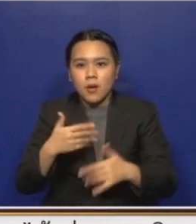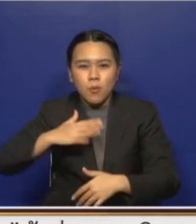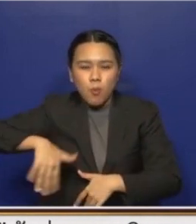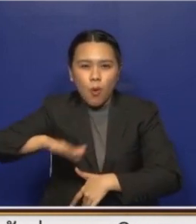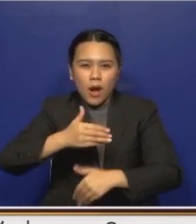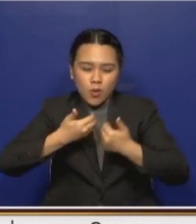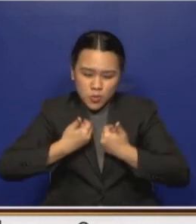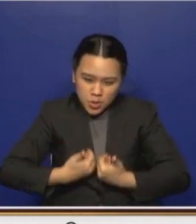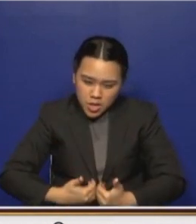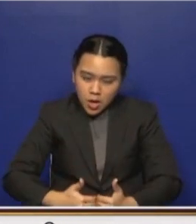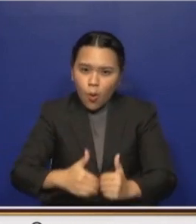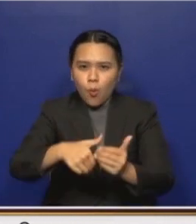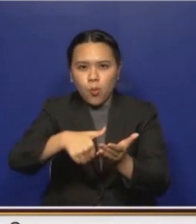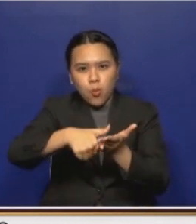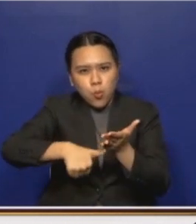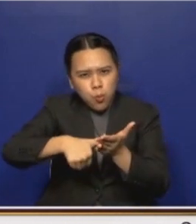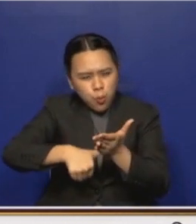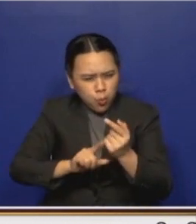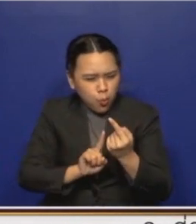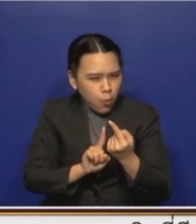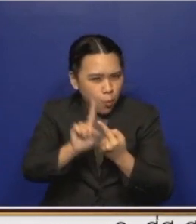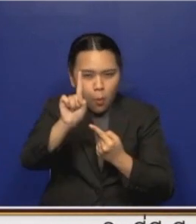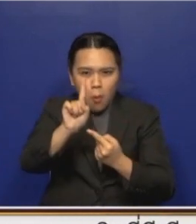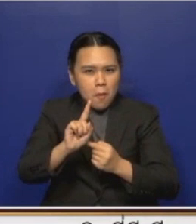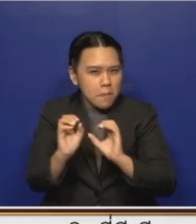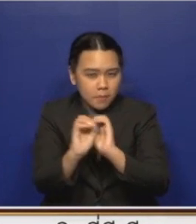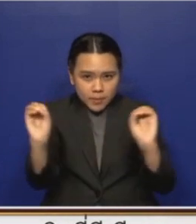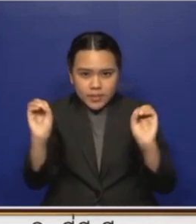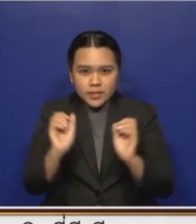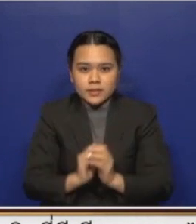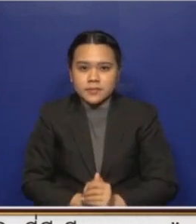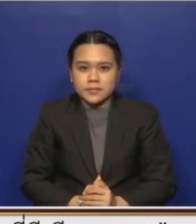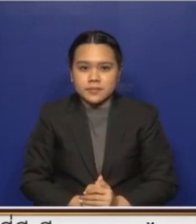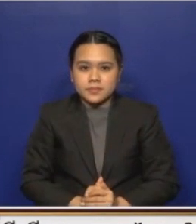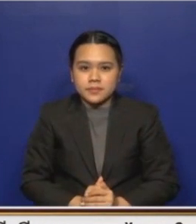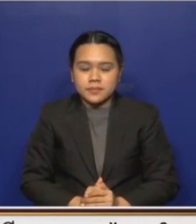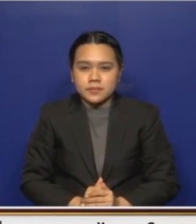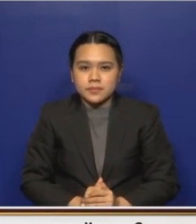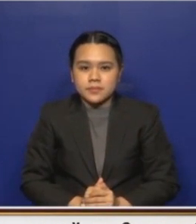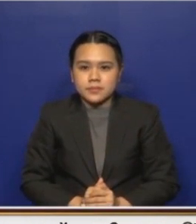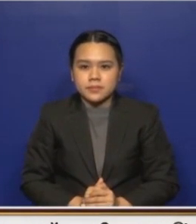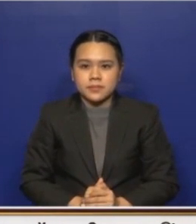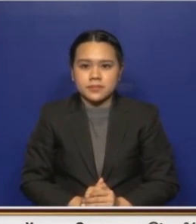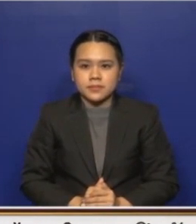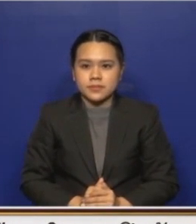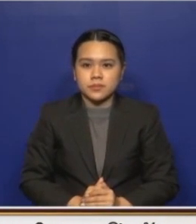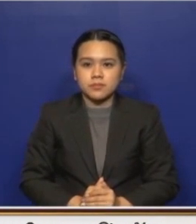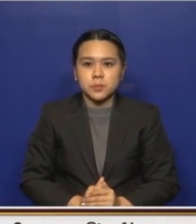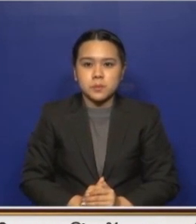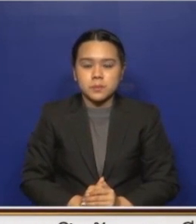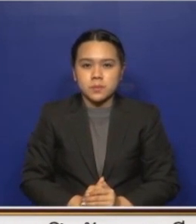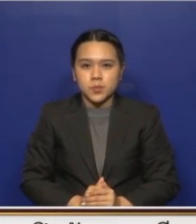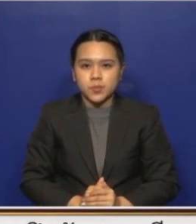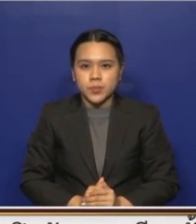รวยล้นฟ้าจนไม่มีบ้านจะอยู่ฮะตกงานเดินอยู่ข้างถนน